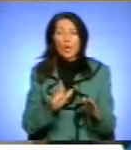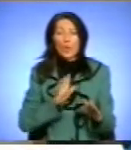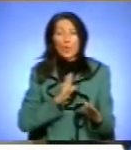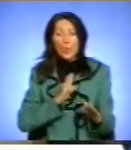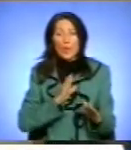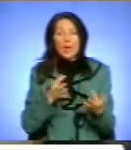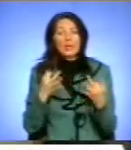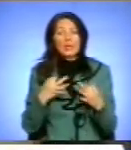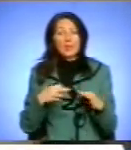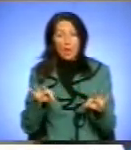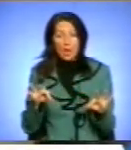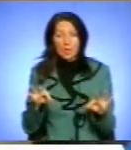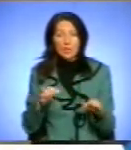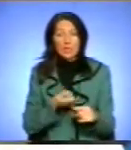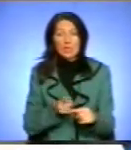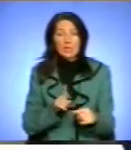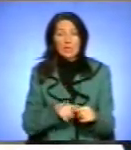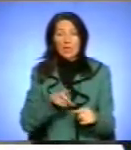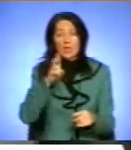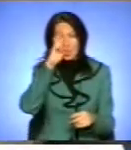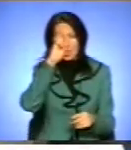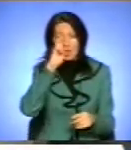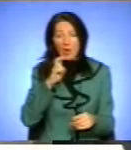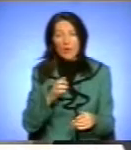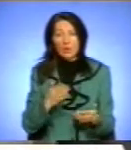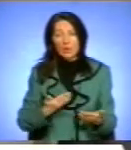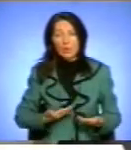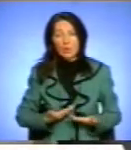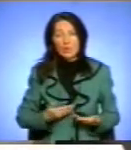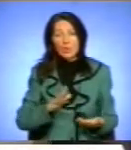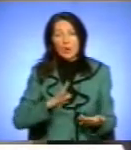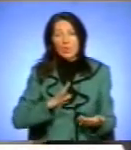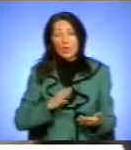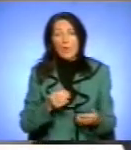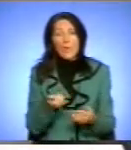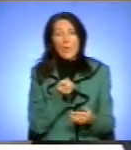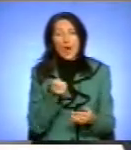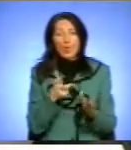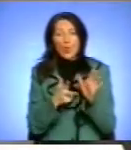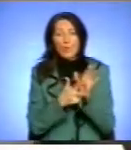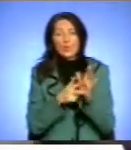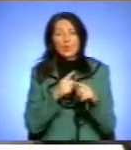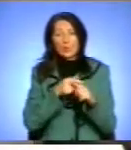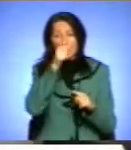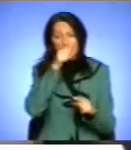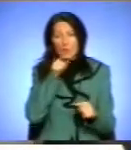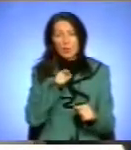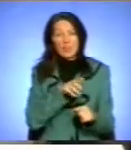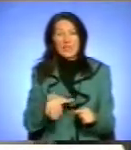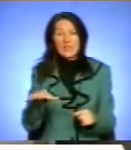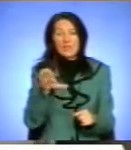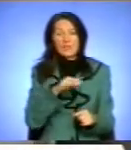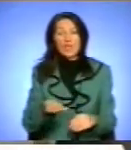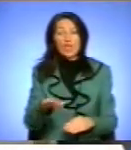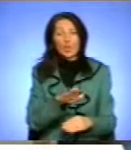демократія. Ця держава проіснувала зовсім мало, 8,5 місяців, і то не на всій території,